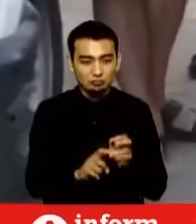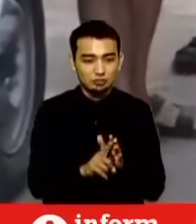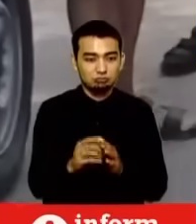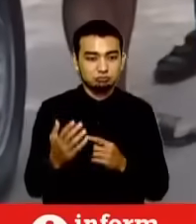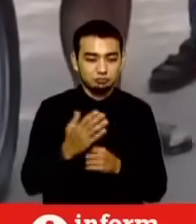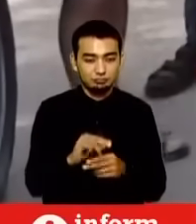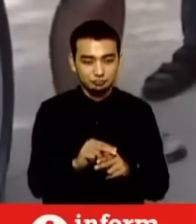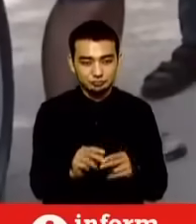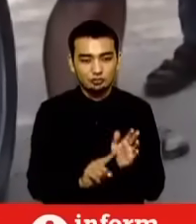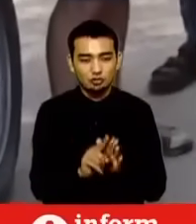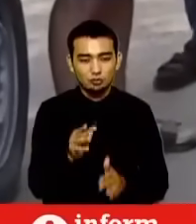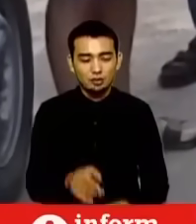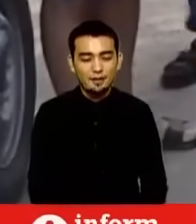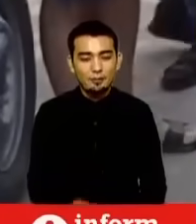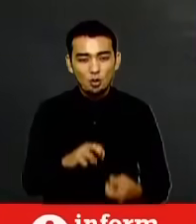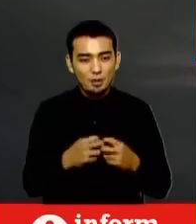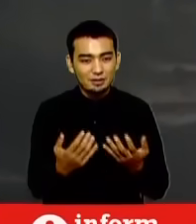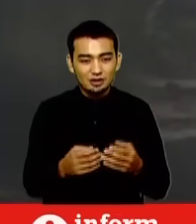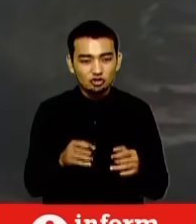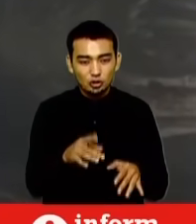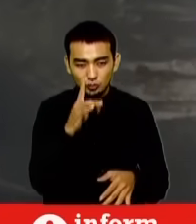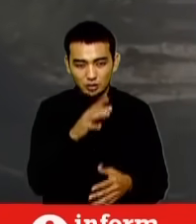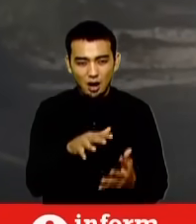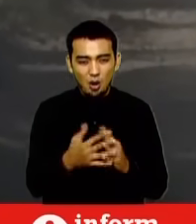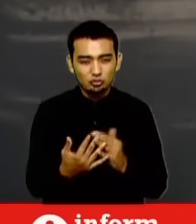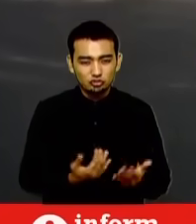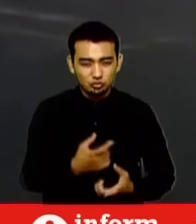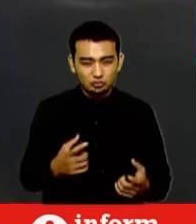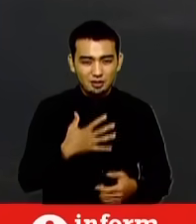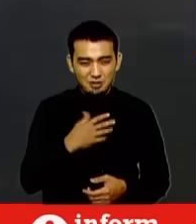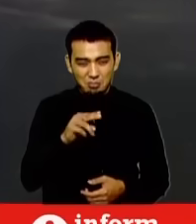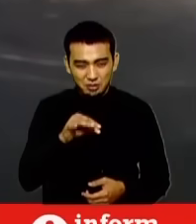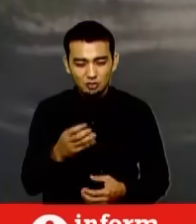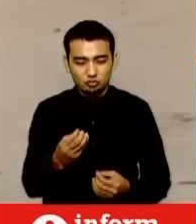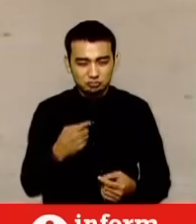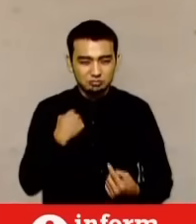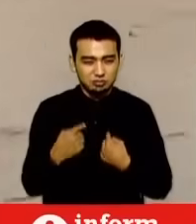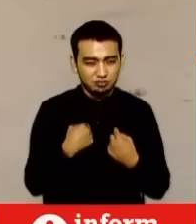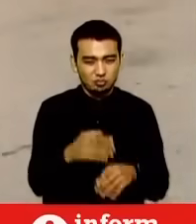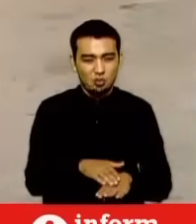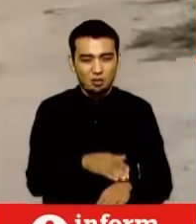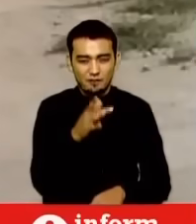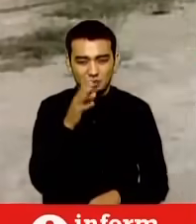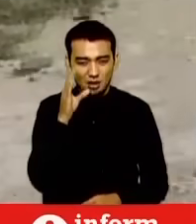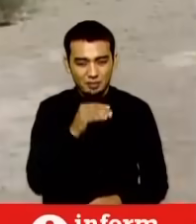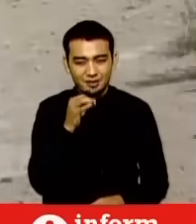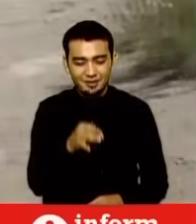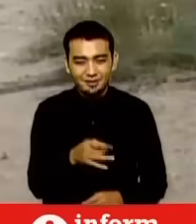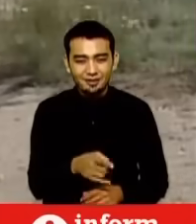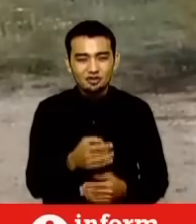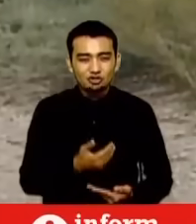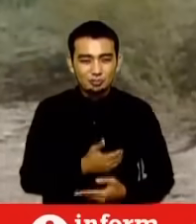жүк көліктерінің мәселесі шешілмесе, ауыл халқының шаң жұтып, жол азабын әлі ұзақ тартатын анық. Сондықтан елді